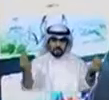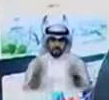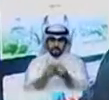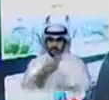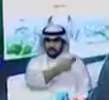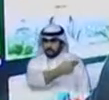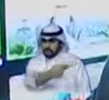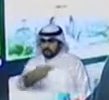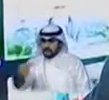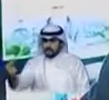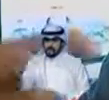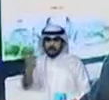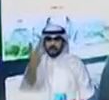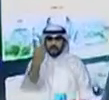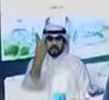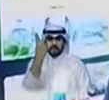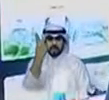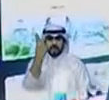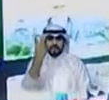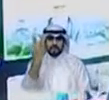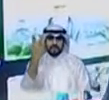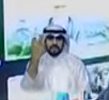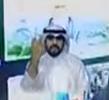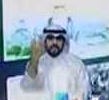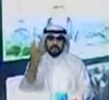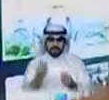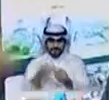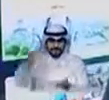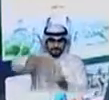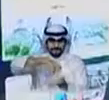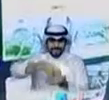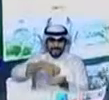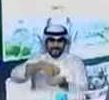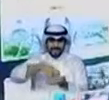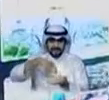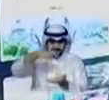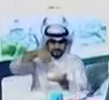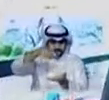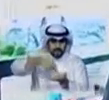700 مدينه في حول العالم، ممكن تاخذ اي